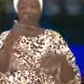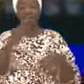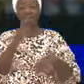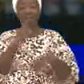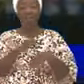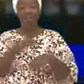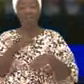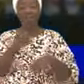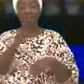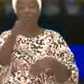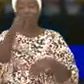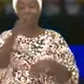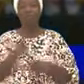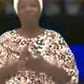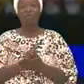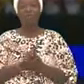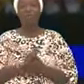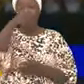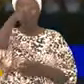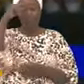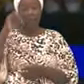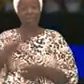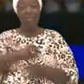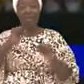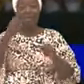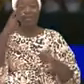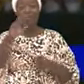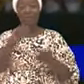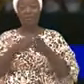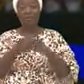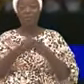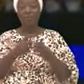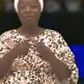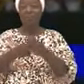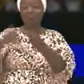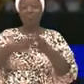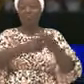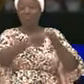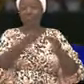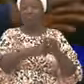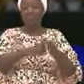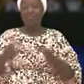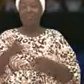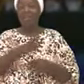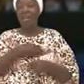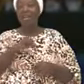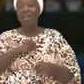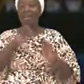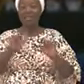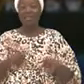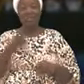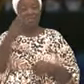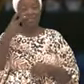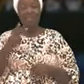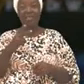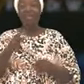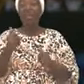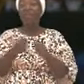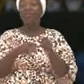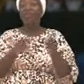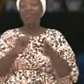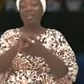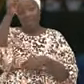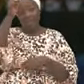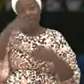nous vois tes problèmes prend la fuite je vois tout ce que le diable tombé de ta vie